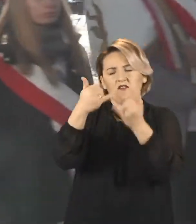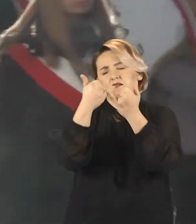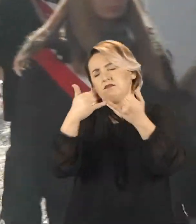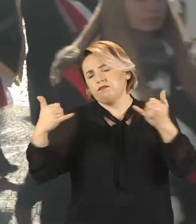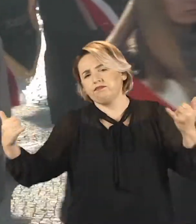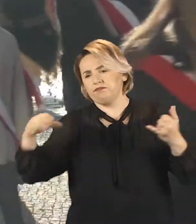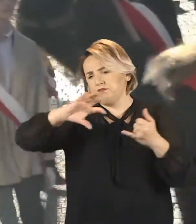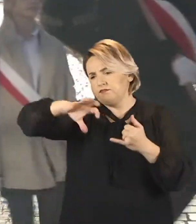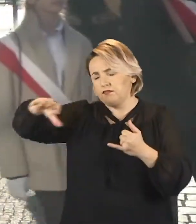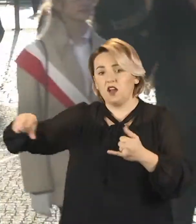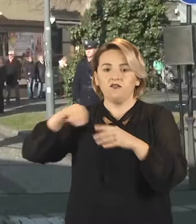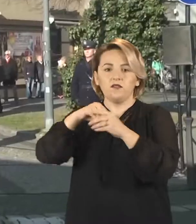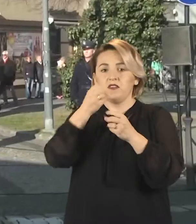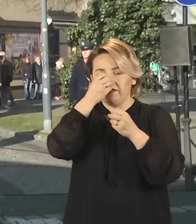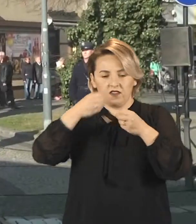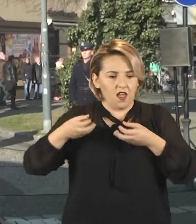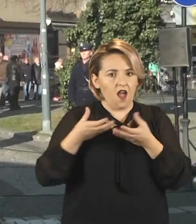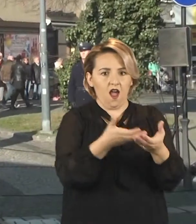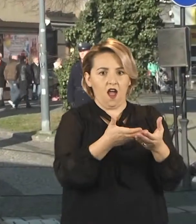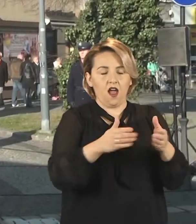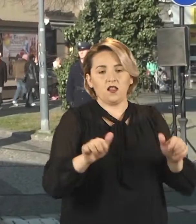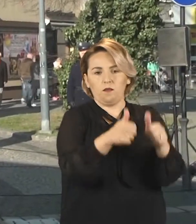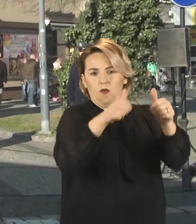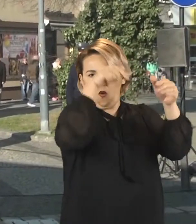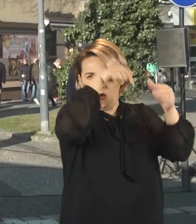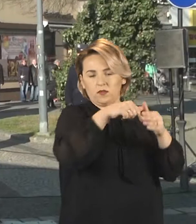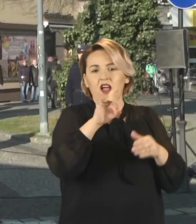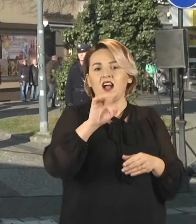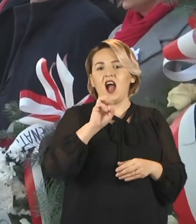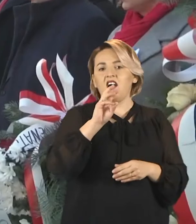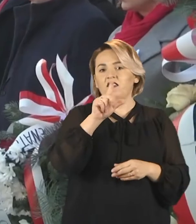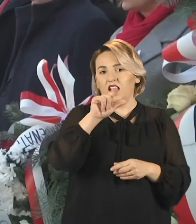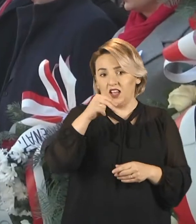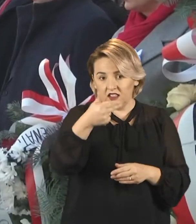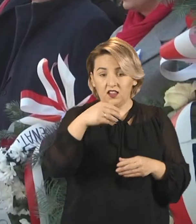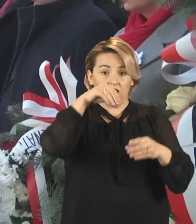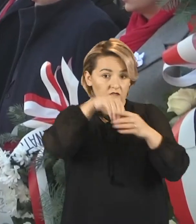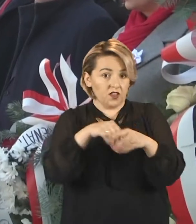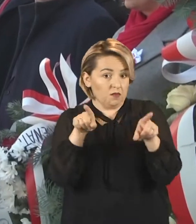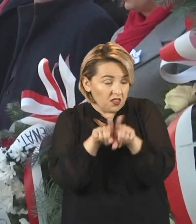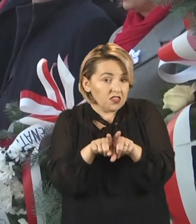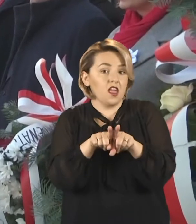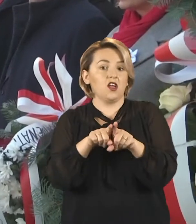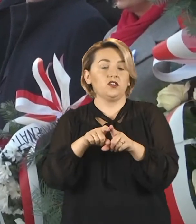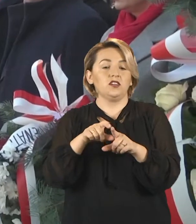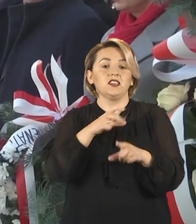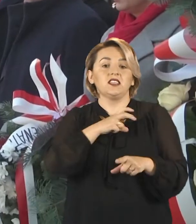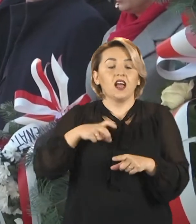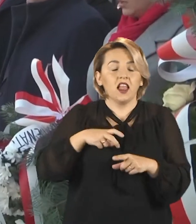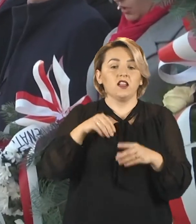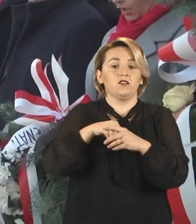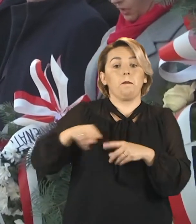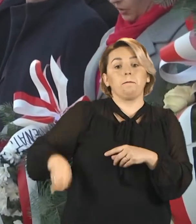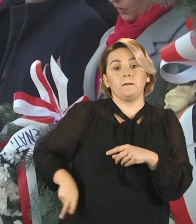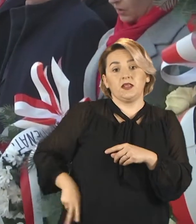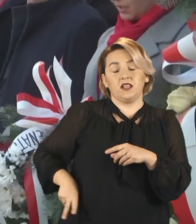i wielu instytucji złożyli kwiaty i wiązanki pod pomnikiem arcybiskupa Józefa gawliny wśród nich nie zabrakło między innymi sekretarza stanu